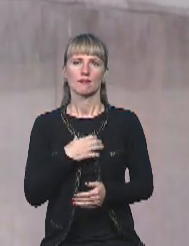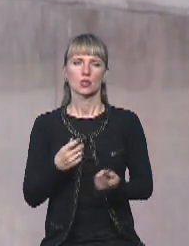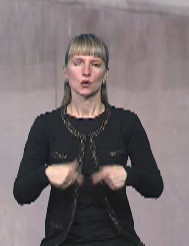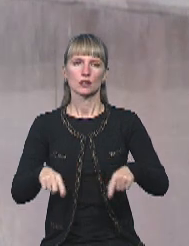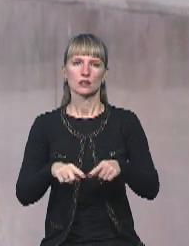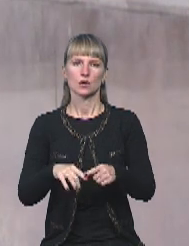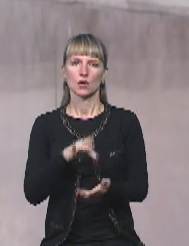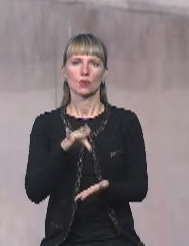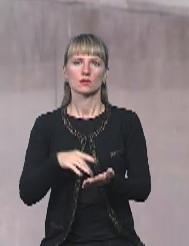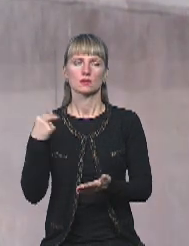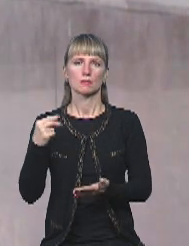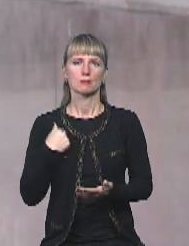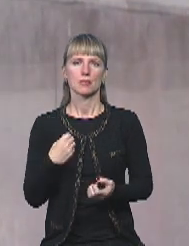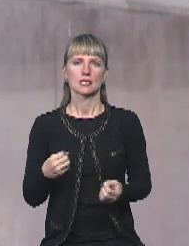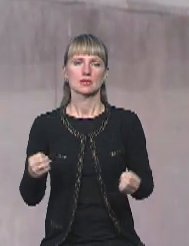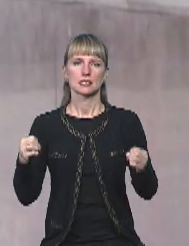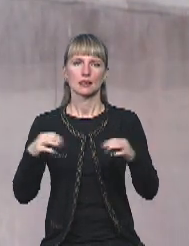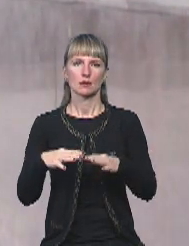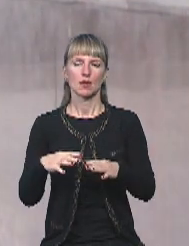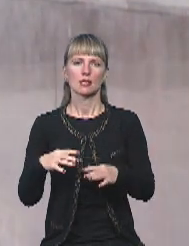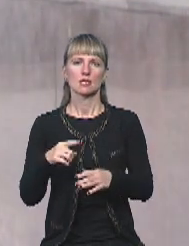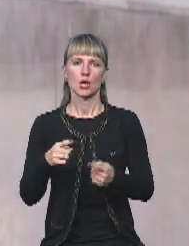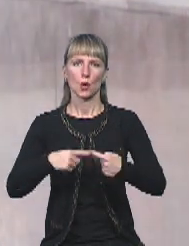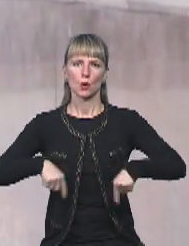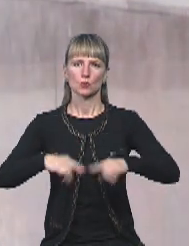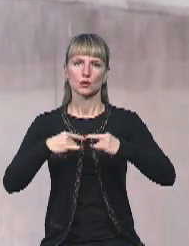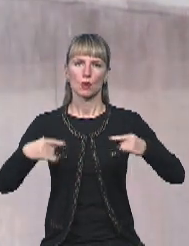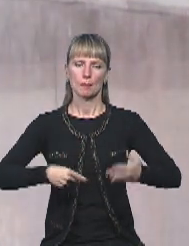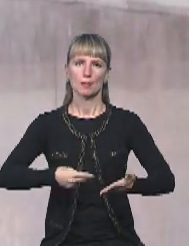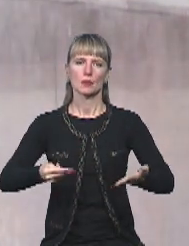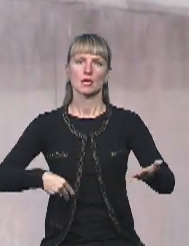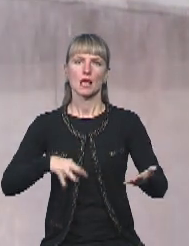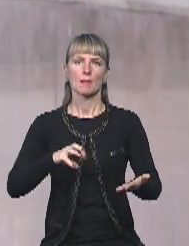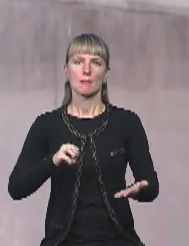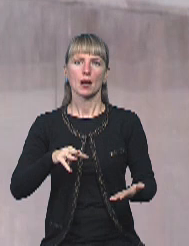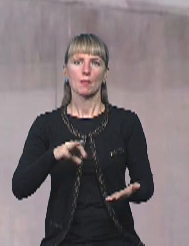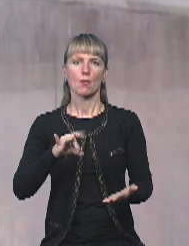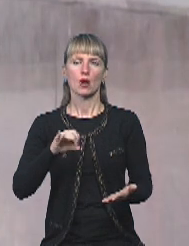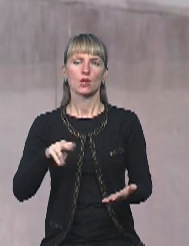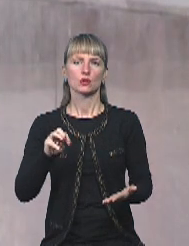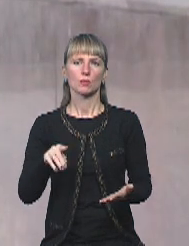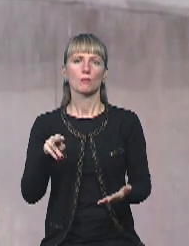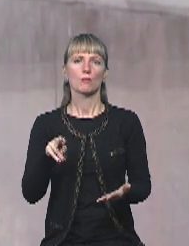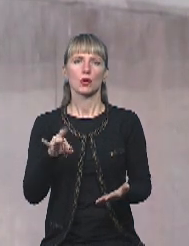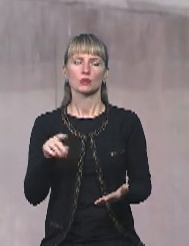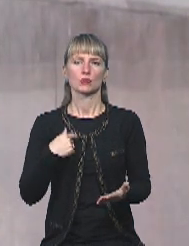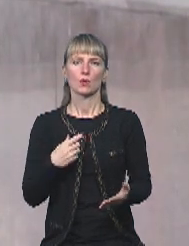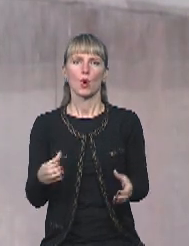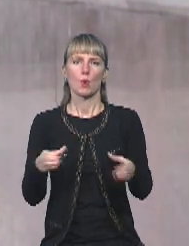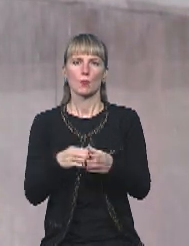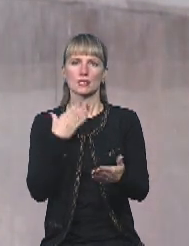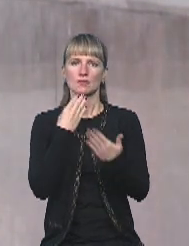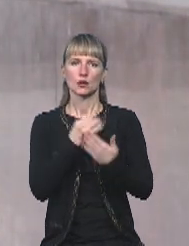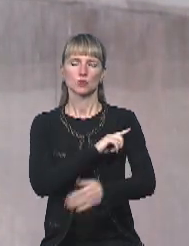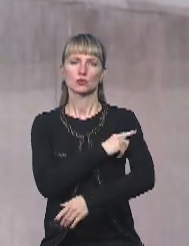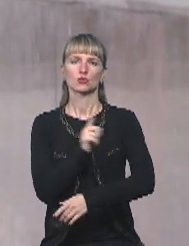організації міста Запоріжжя. Ми зібрали за круглим столом, підписали меморандум про те, що ми об'єднуємо свої зусилля, аби не